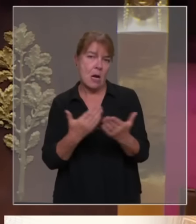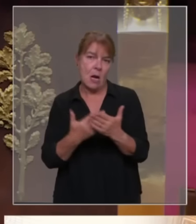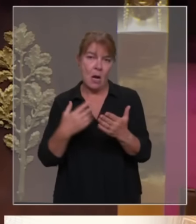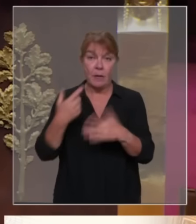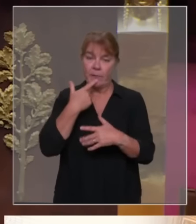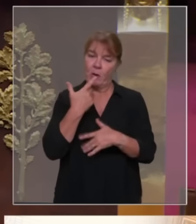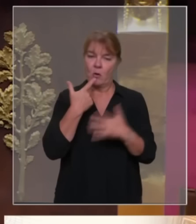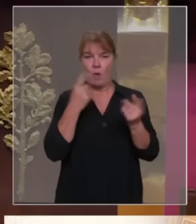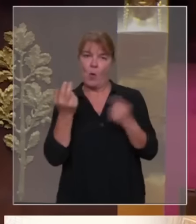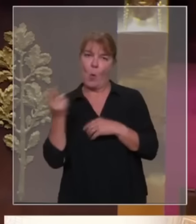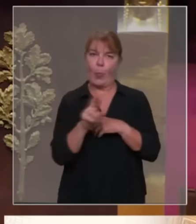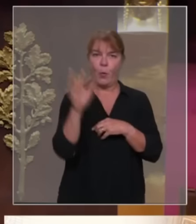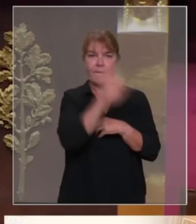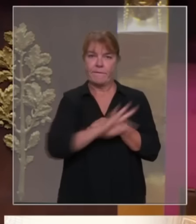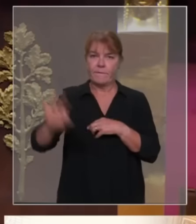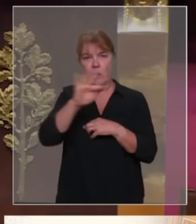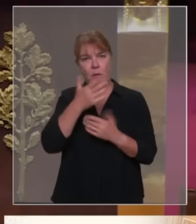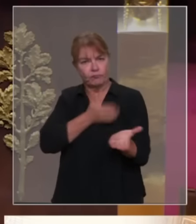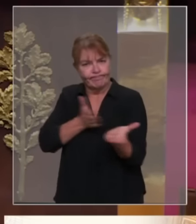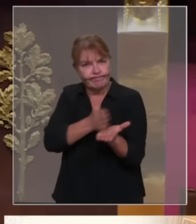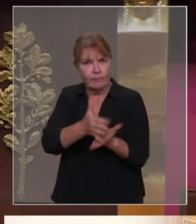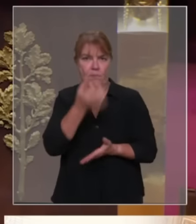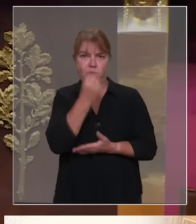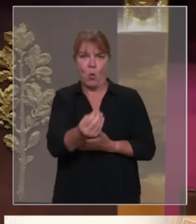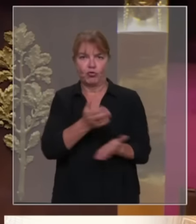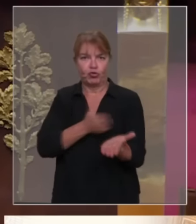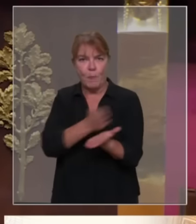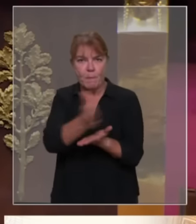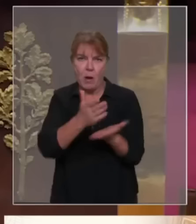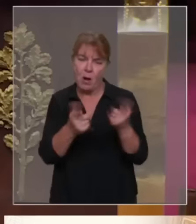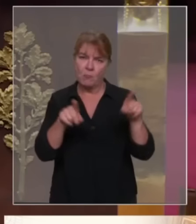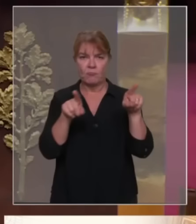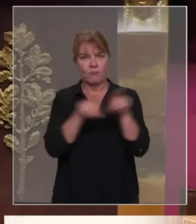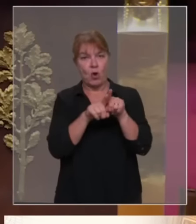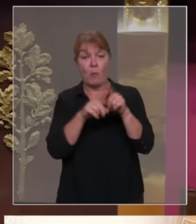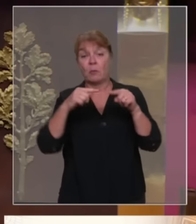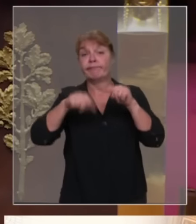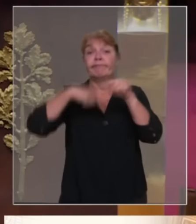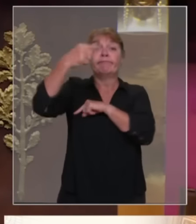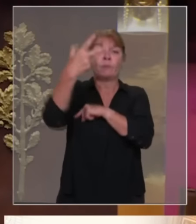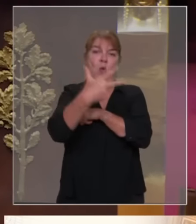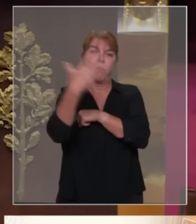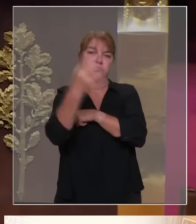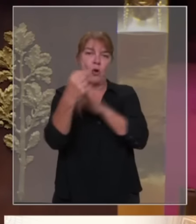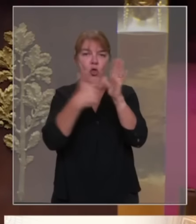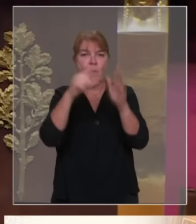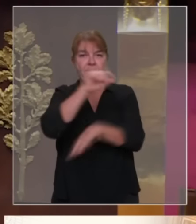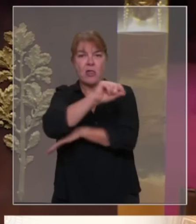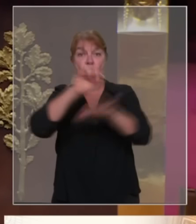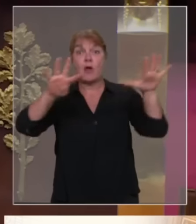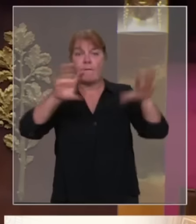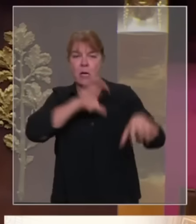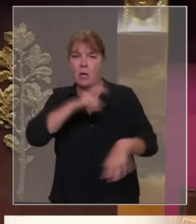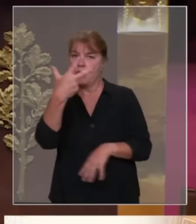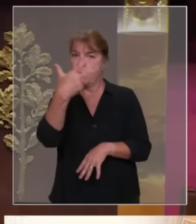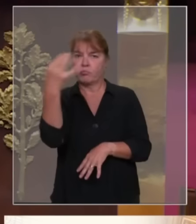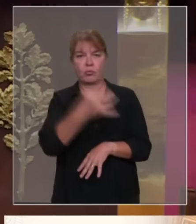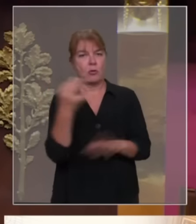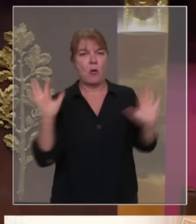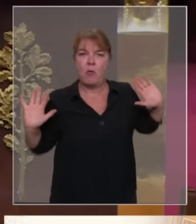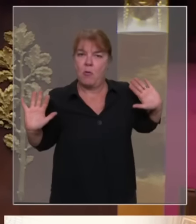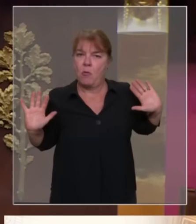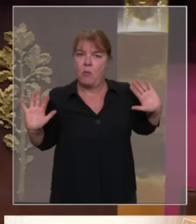notre pays sur la bonne trajectoire pour revenir sous le plafond de 3% en 2029 dans le